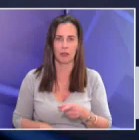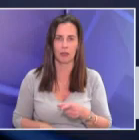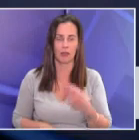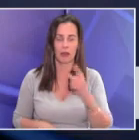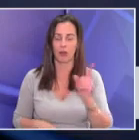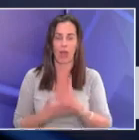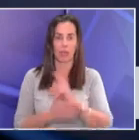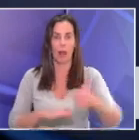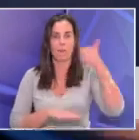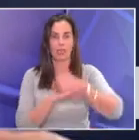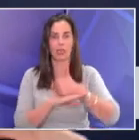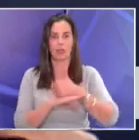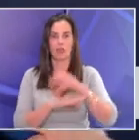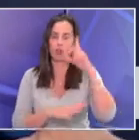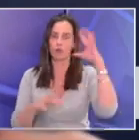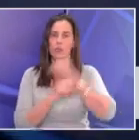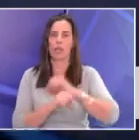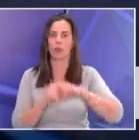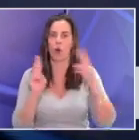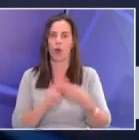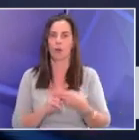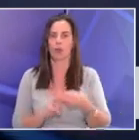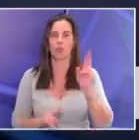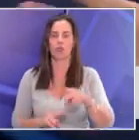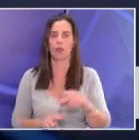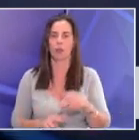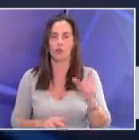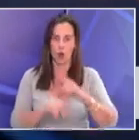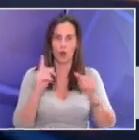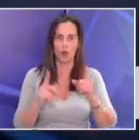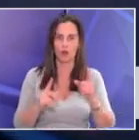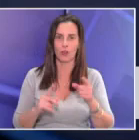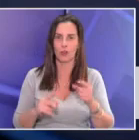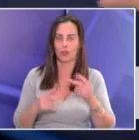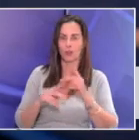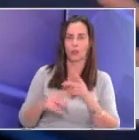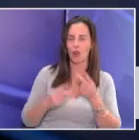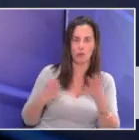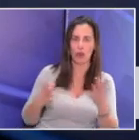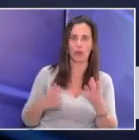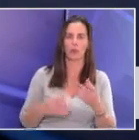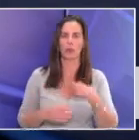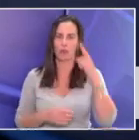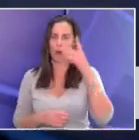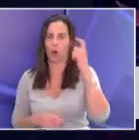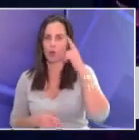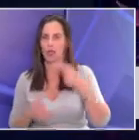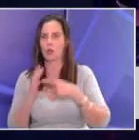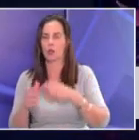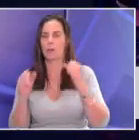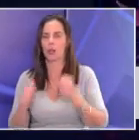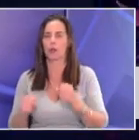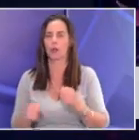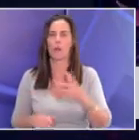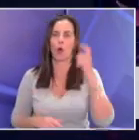להכתיר מנהיג. שיש לו תפיסת עולם. אחר. שיש לו תפיסת... לא, לא, שיש לו כלשהי, כלשהי, כלשהי, שאנחנו יודעים מה הוא חושב למשל על